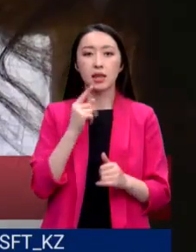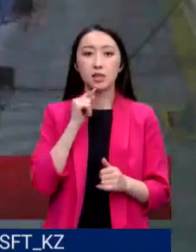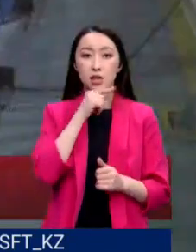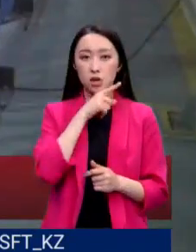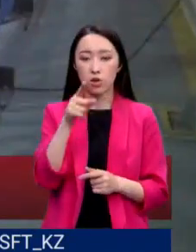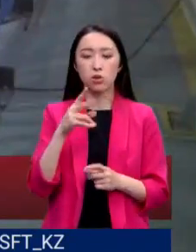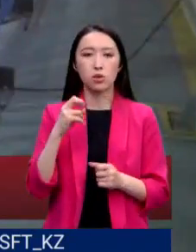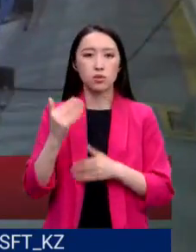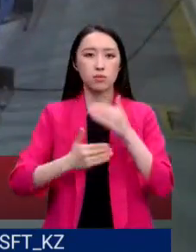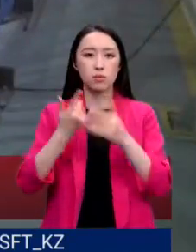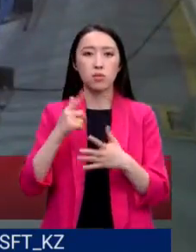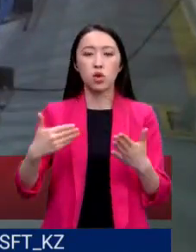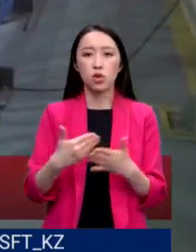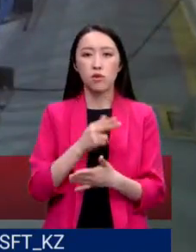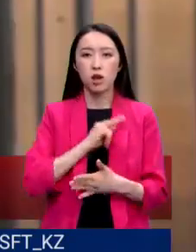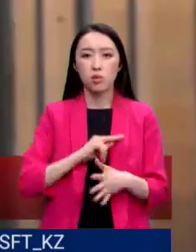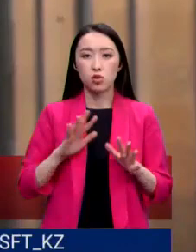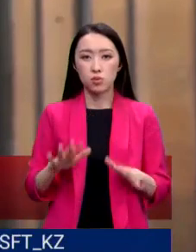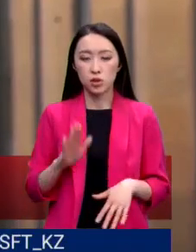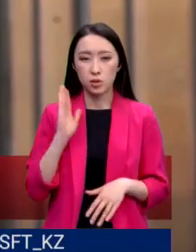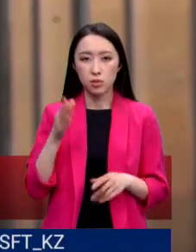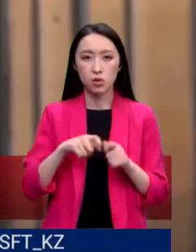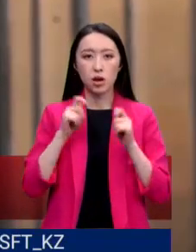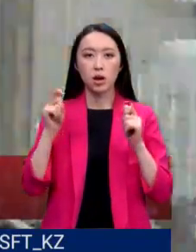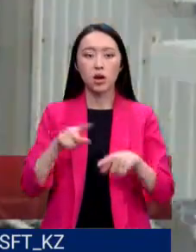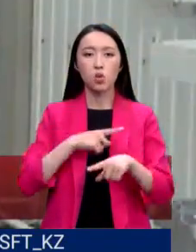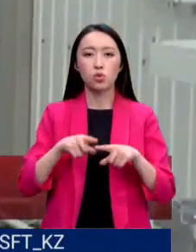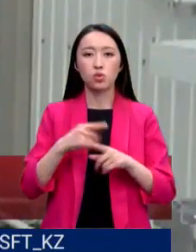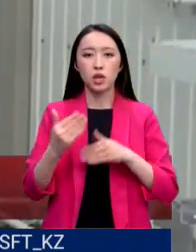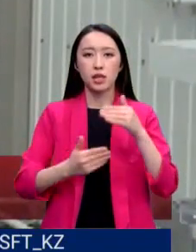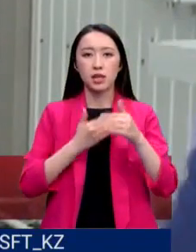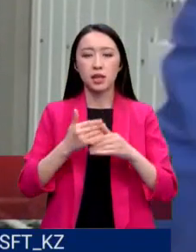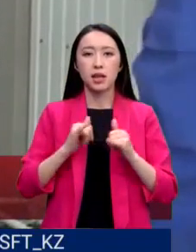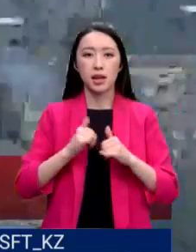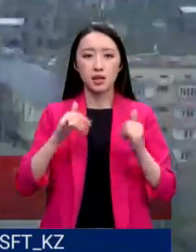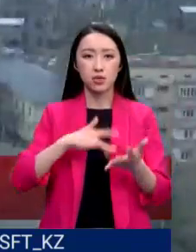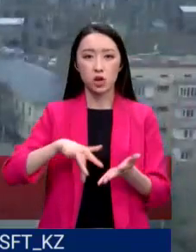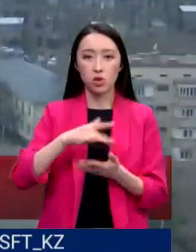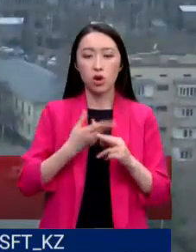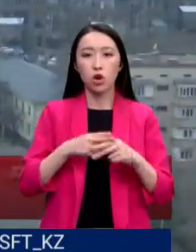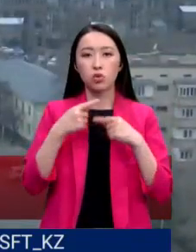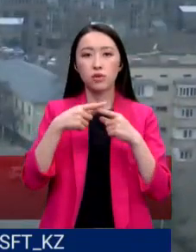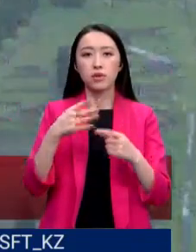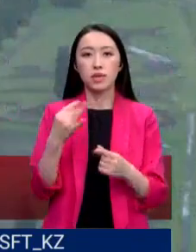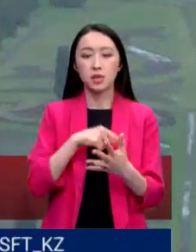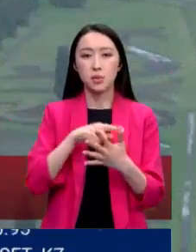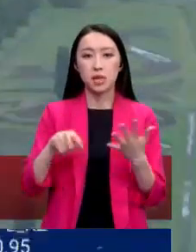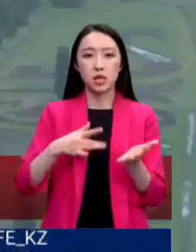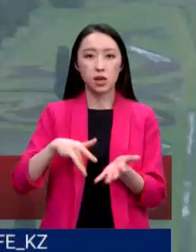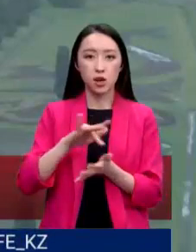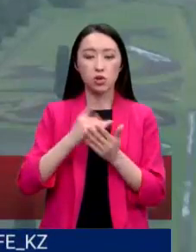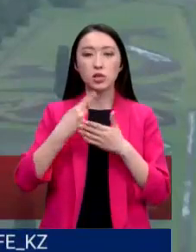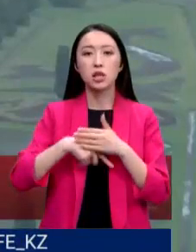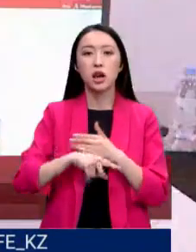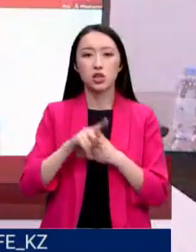прорыв. Появятся новые рабочие места, ускорятся темпы развития инфраструктуры, которая даже в некоторых из этих 5 городов